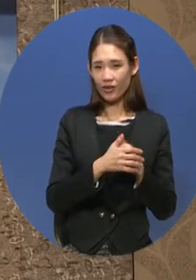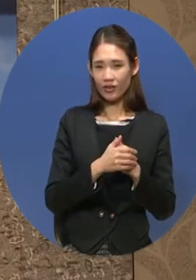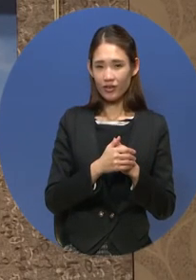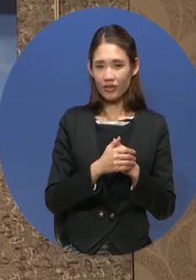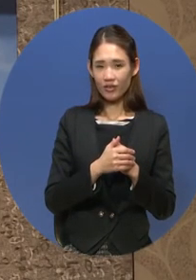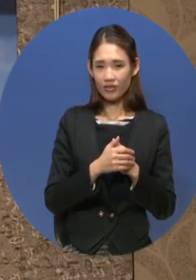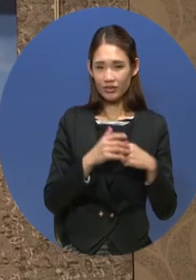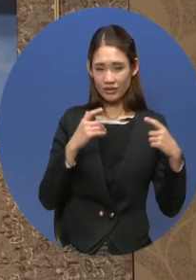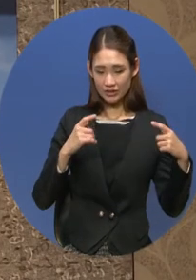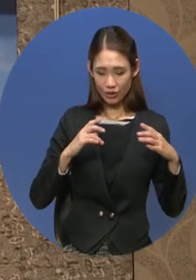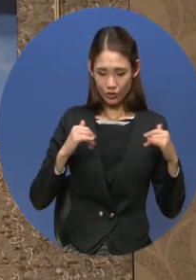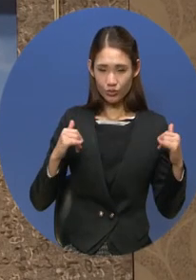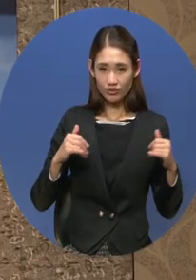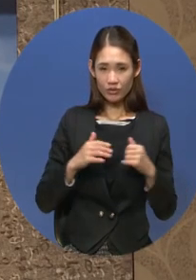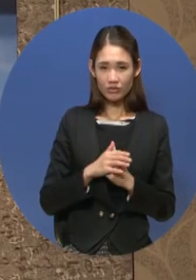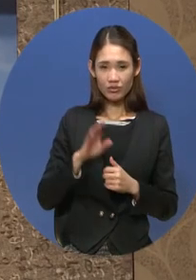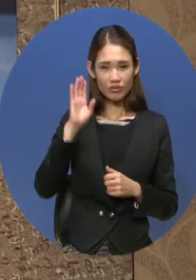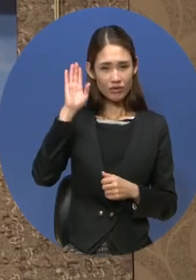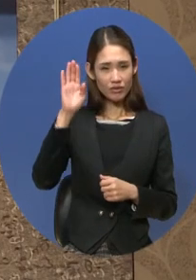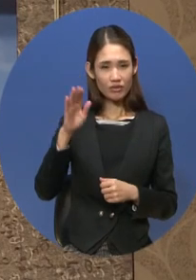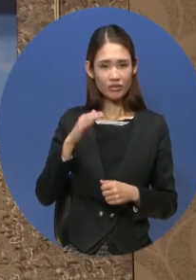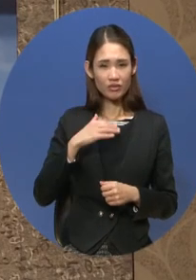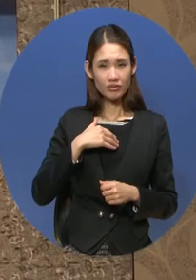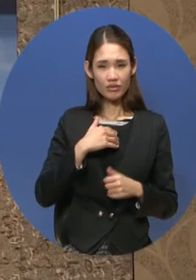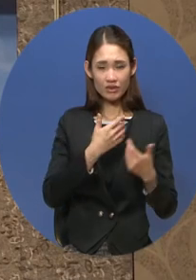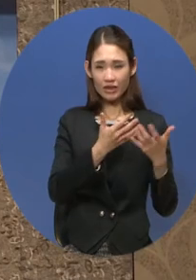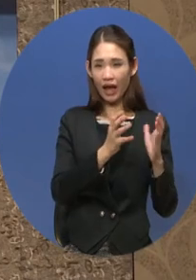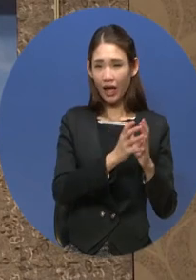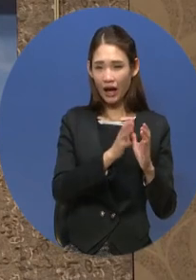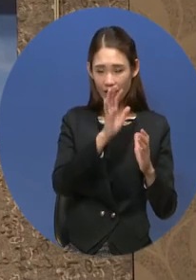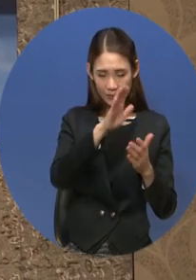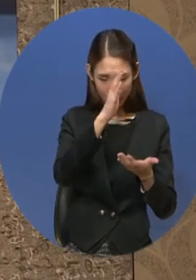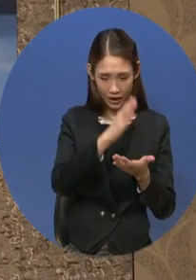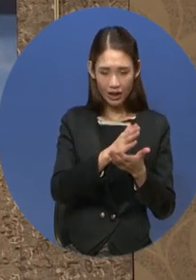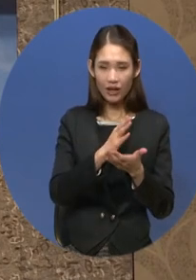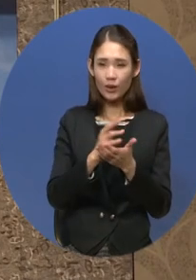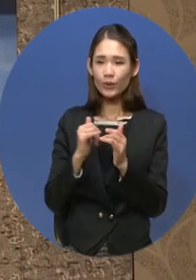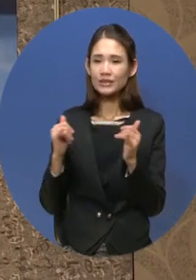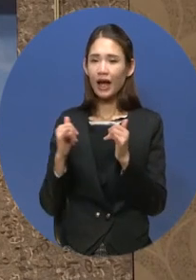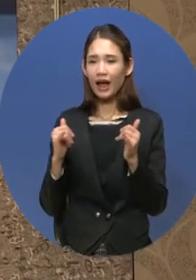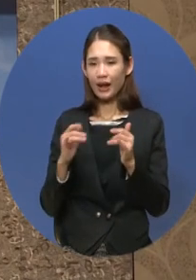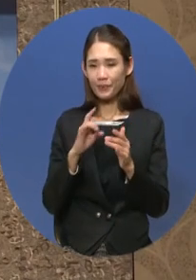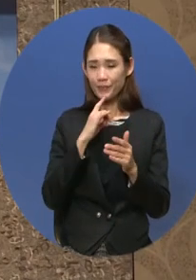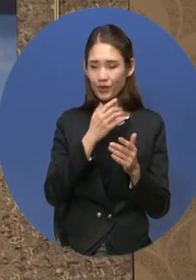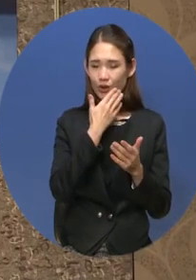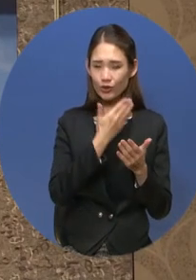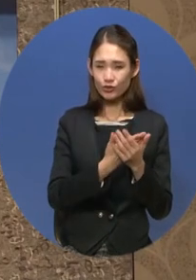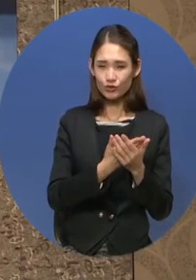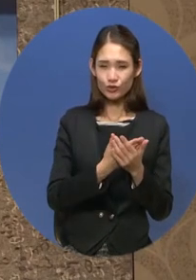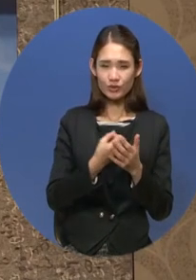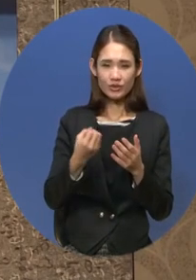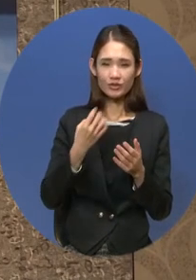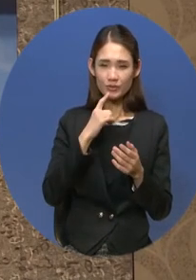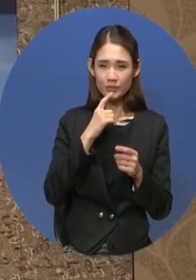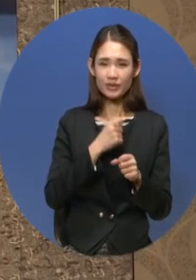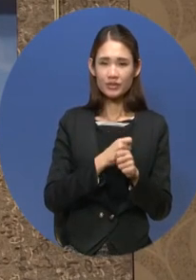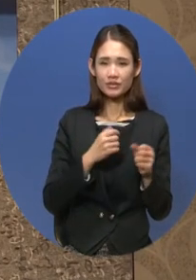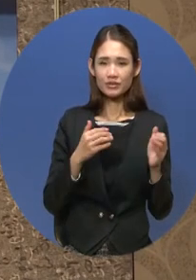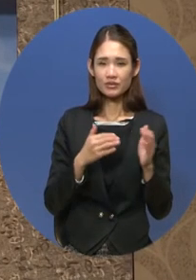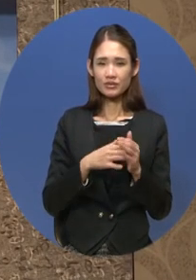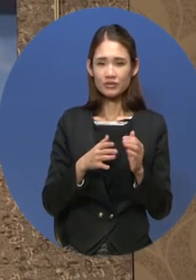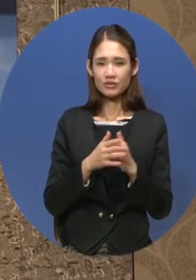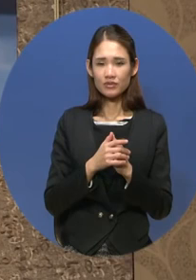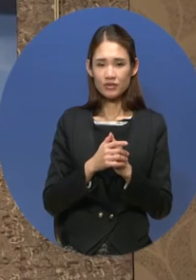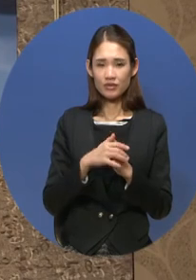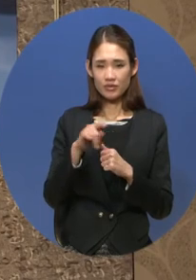지역 주민들이 아 이제는 당을 보고 뽑지 않고 사람을 보고 뽑겠다. 저한테 그렇게 말씀을 해주셔요. 네. 그래서